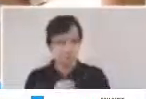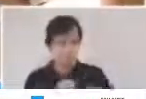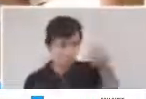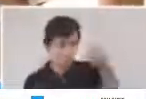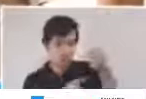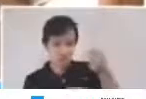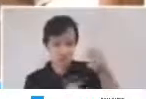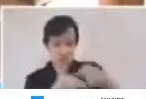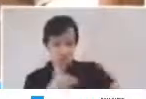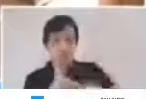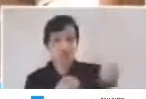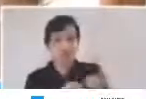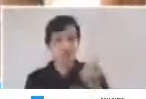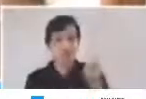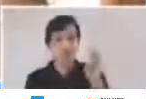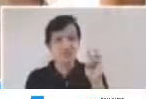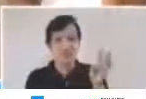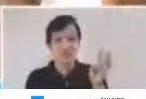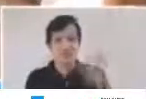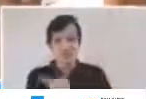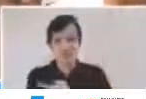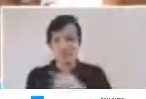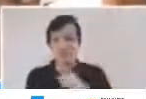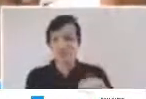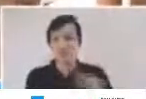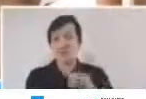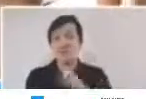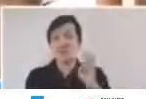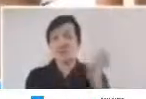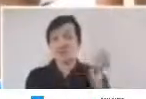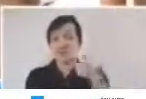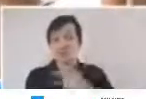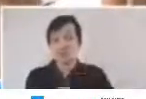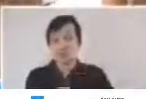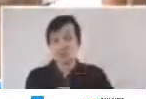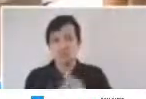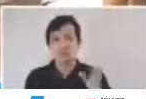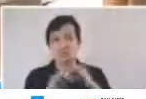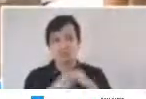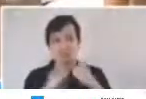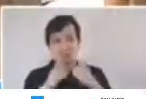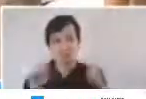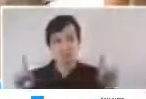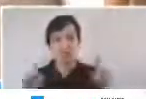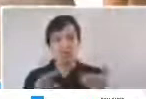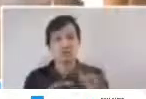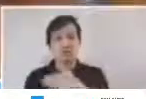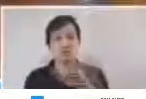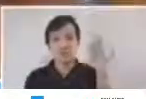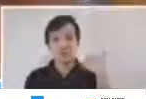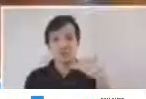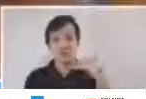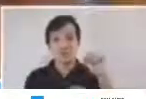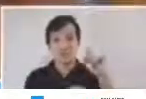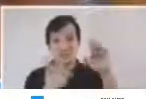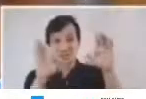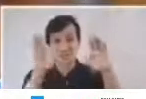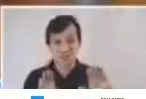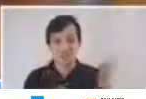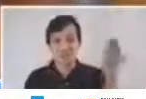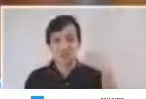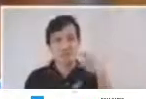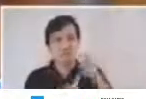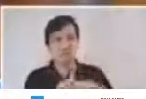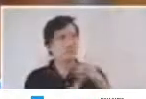binibili halos lahat ng mga tinda natin dun sa retail, pati po yung mga tao na nagpa-panic buy. Kaya